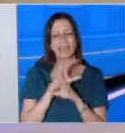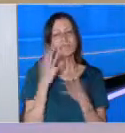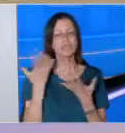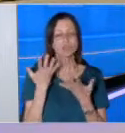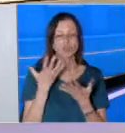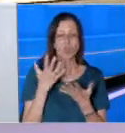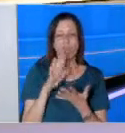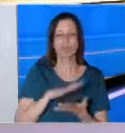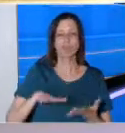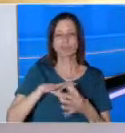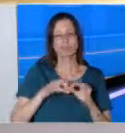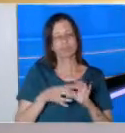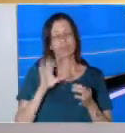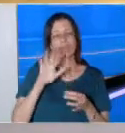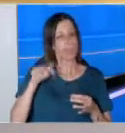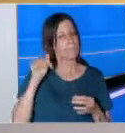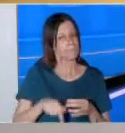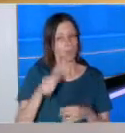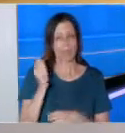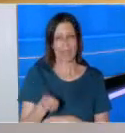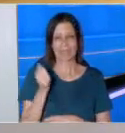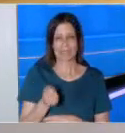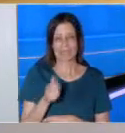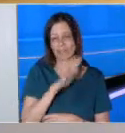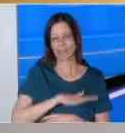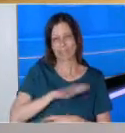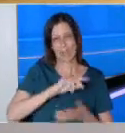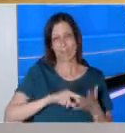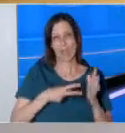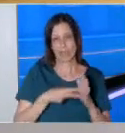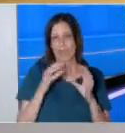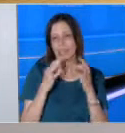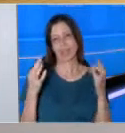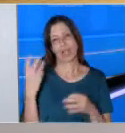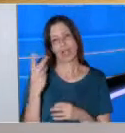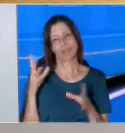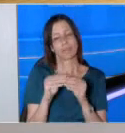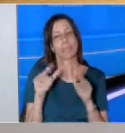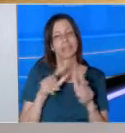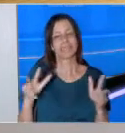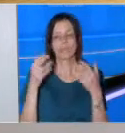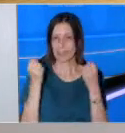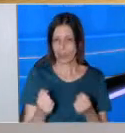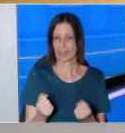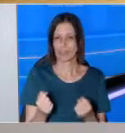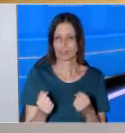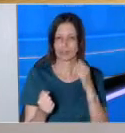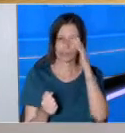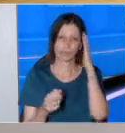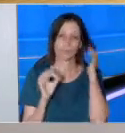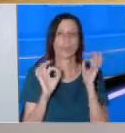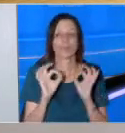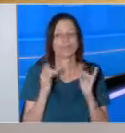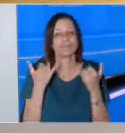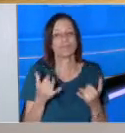שקורה ברשתות החברתיות וגם כאן בכנסת ובזירה הפוליטית. נתחיל כמובן עם המצב הביטחוני. ממש בשעה